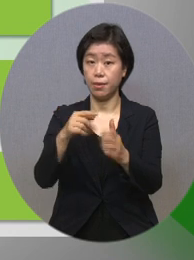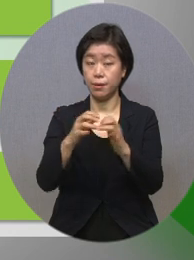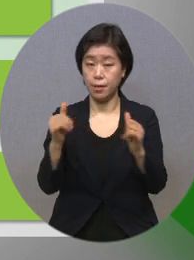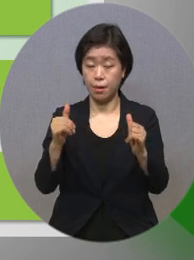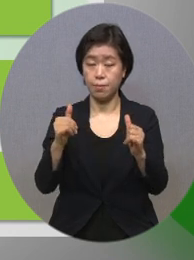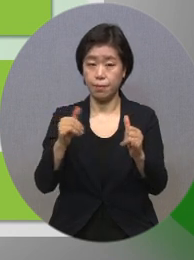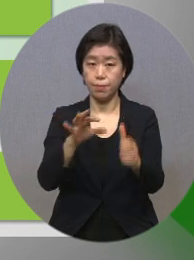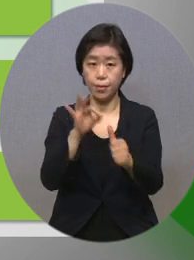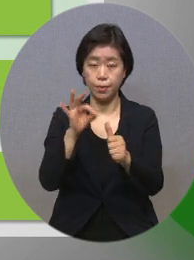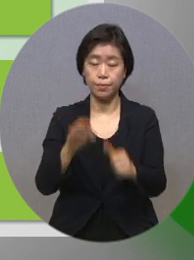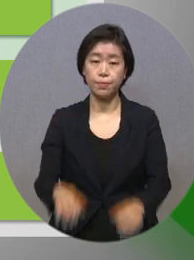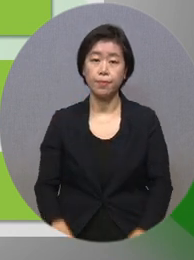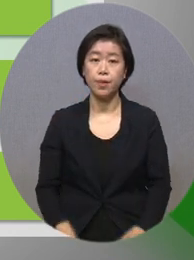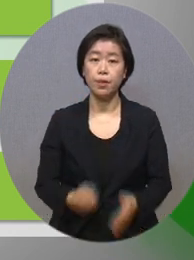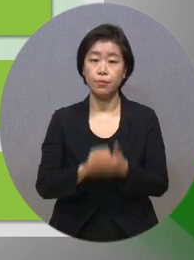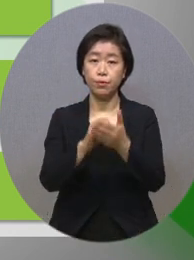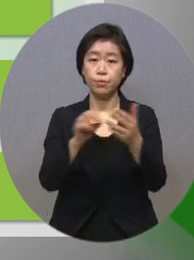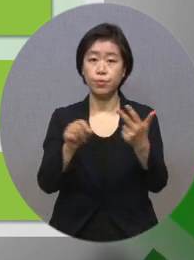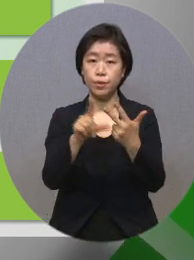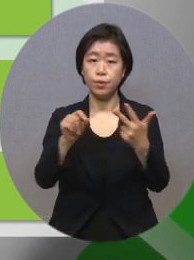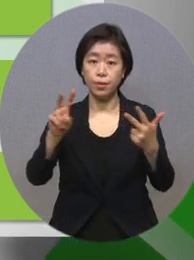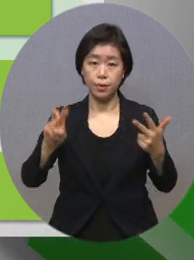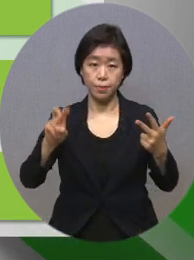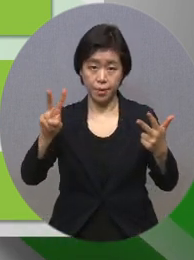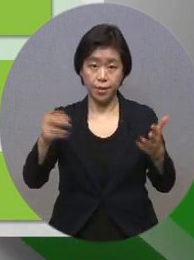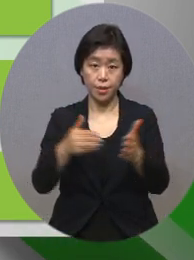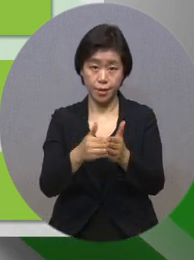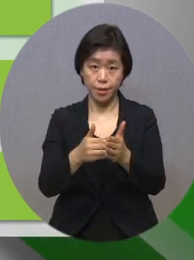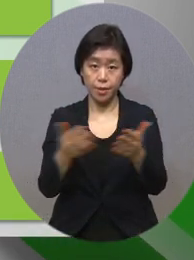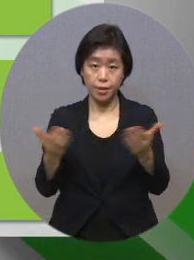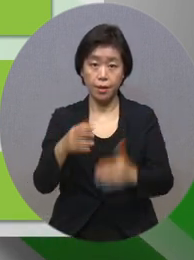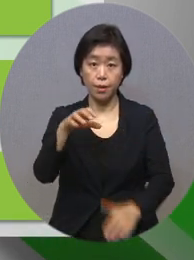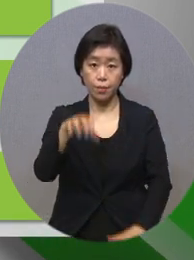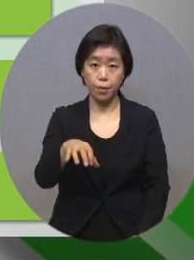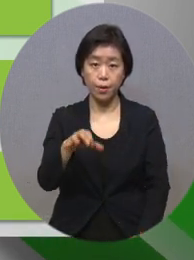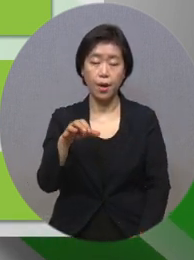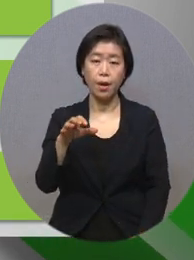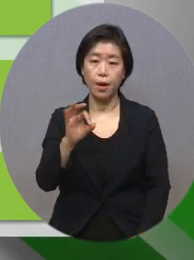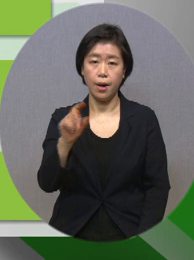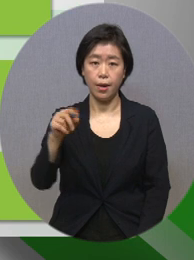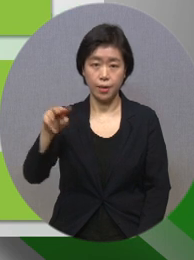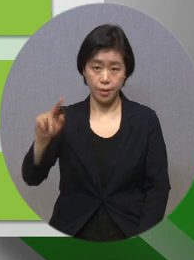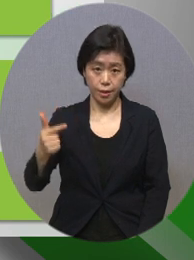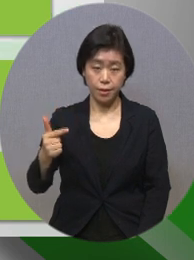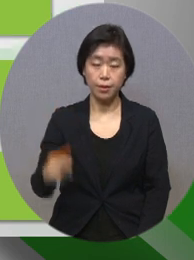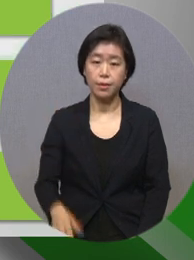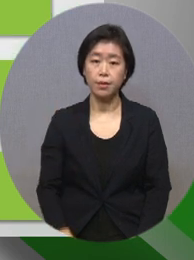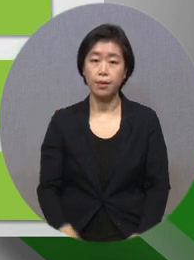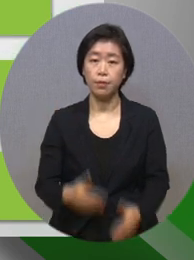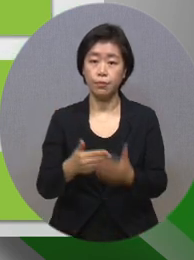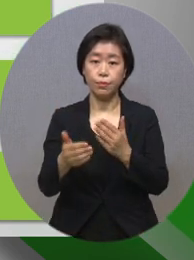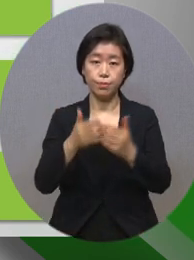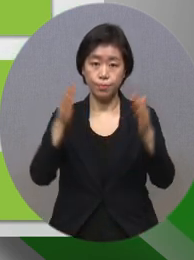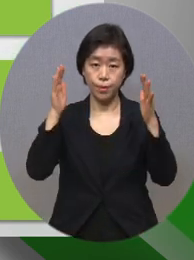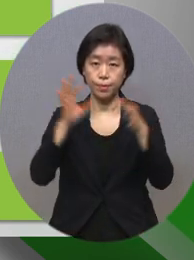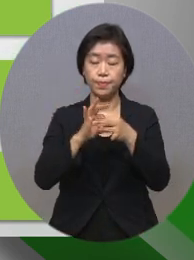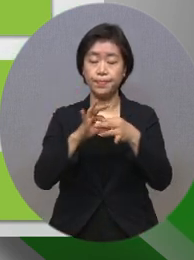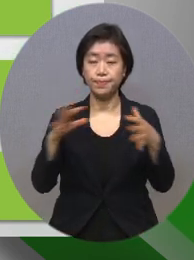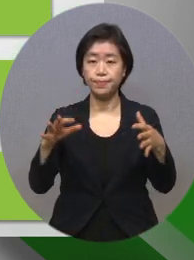7월 22일까지며 근무지는 충청남도 아산시입니다. 경력과 학력은 무관하며 상용직을